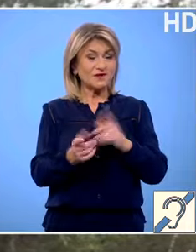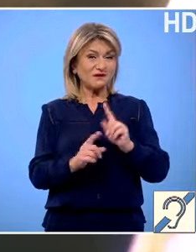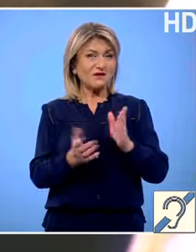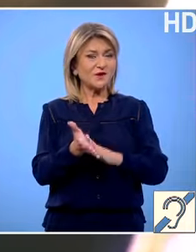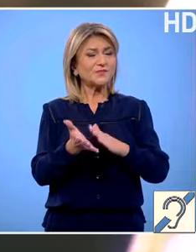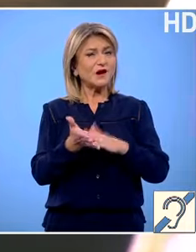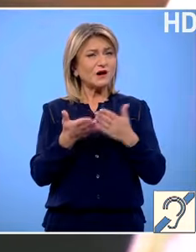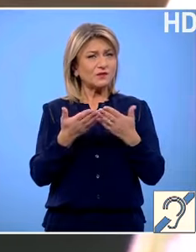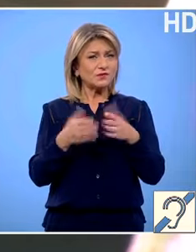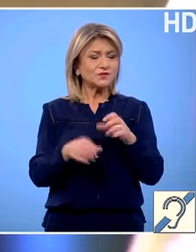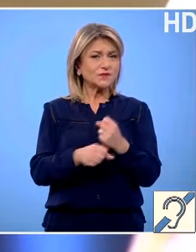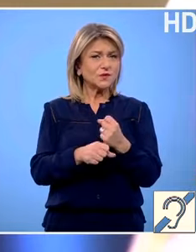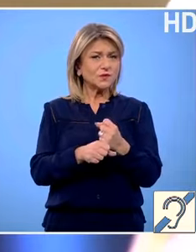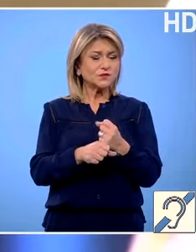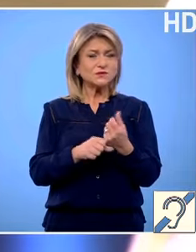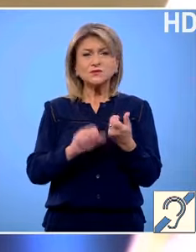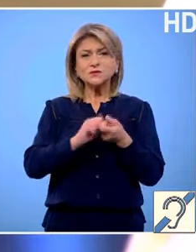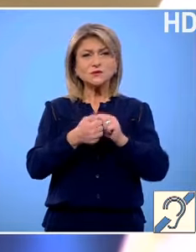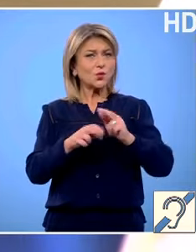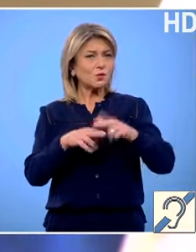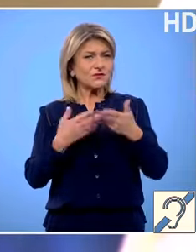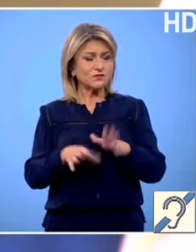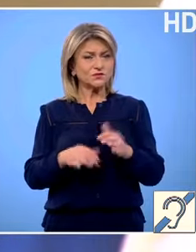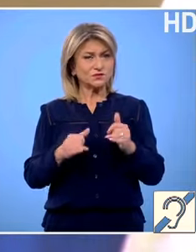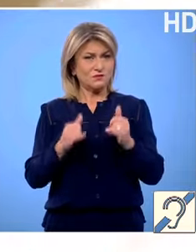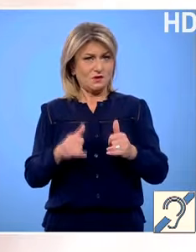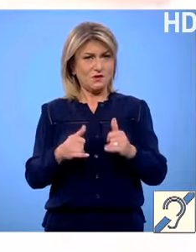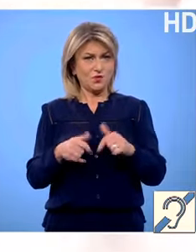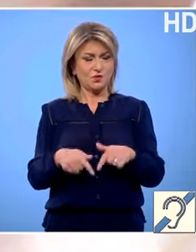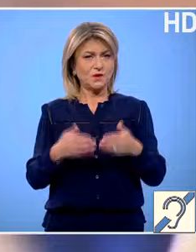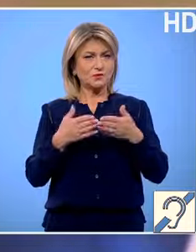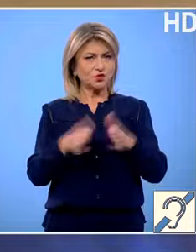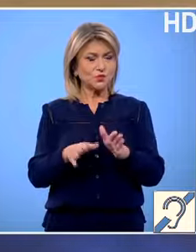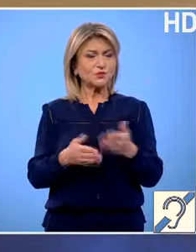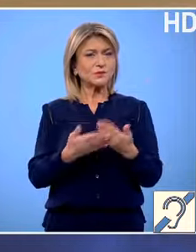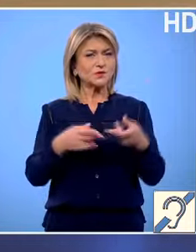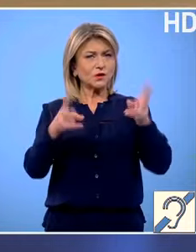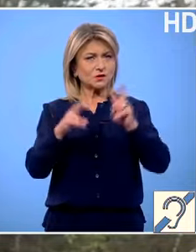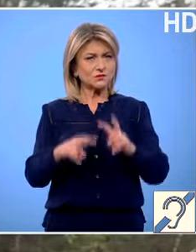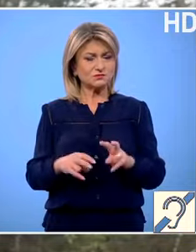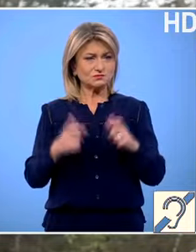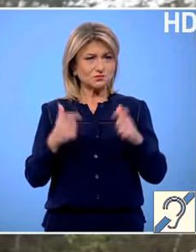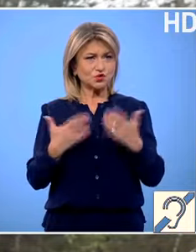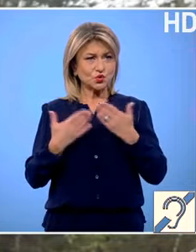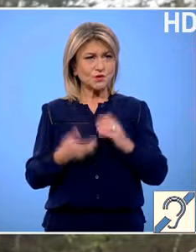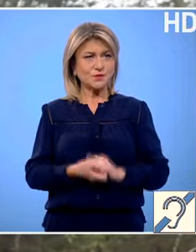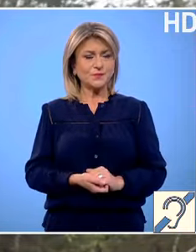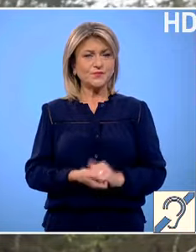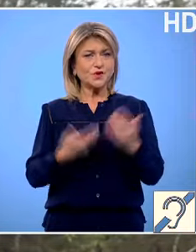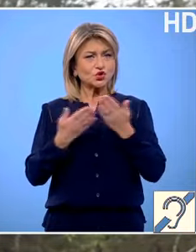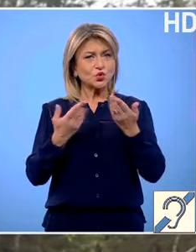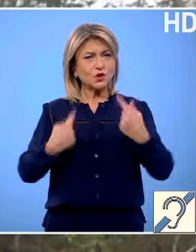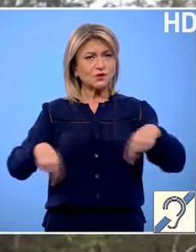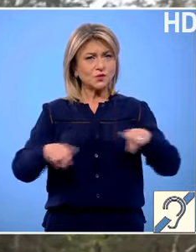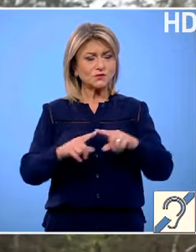cine au fost săvârșite și în ce context. În momentul actual am declanșat operațiunea de anchetare internă. Școala noastră